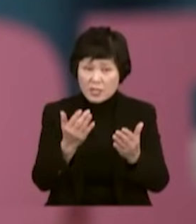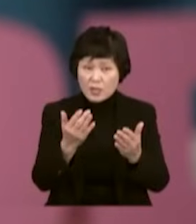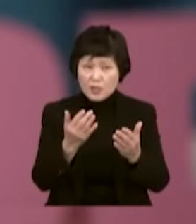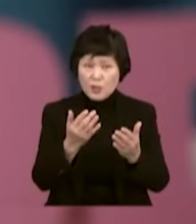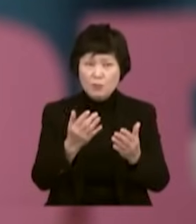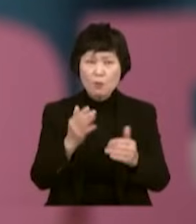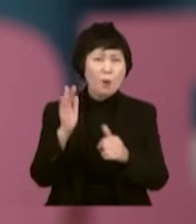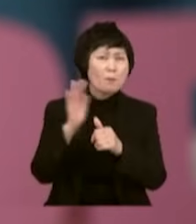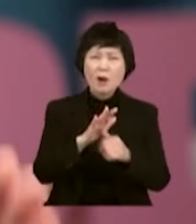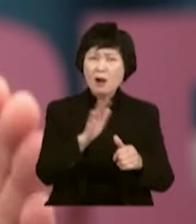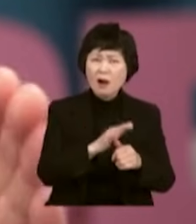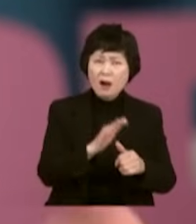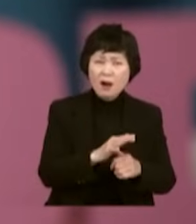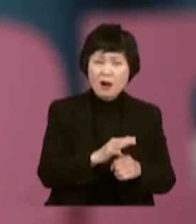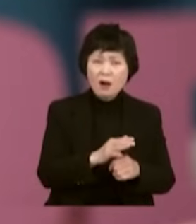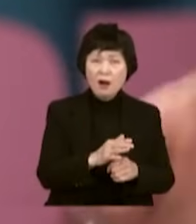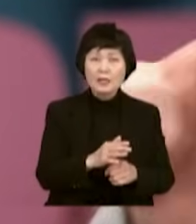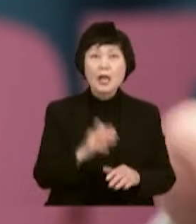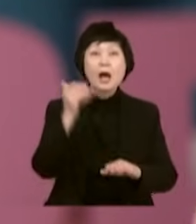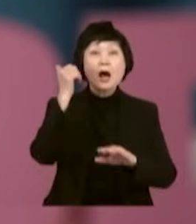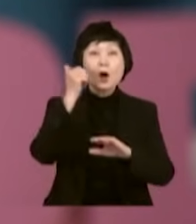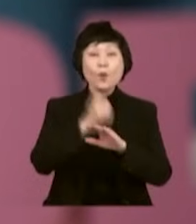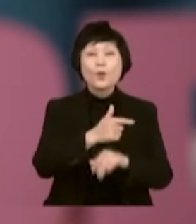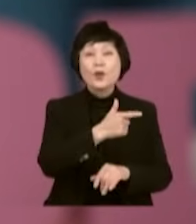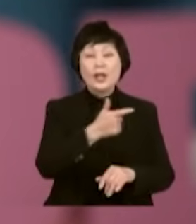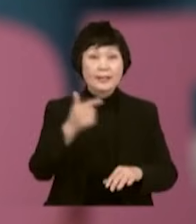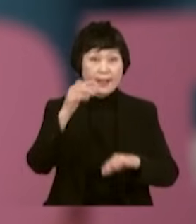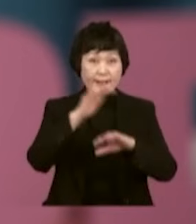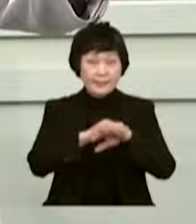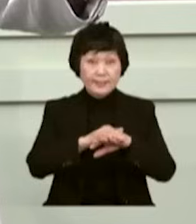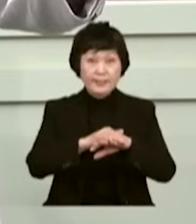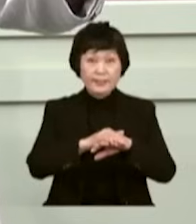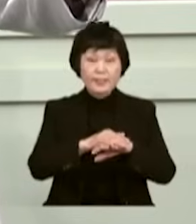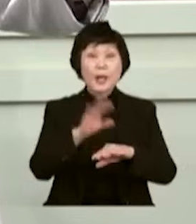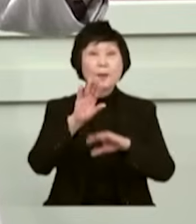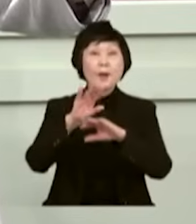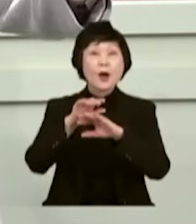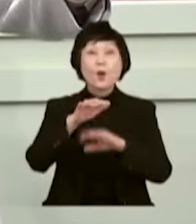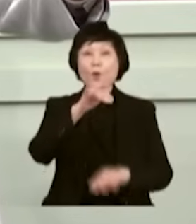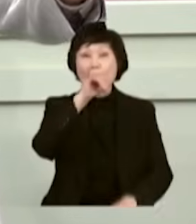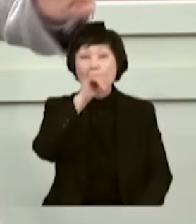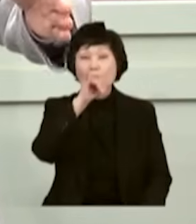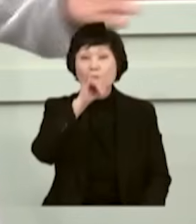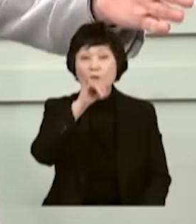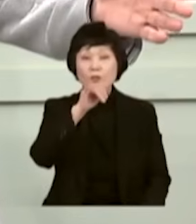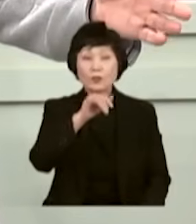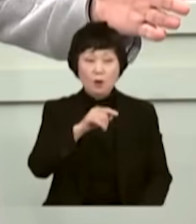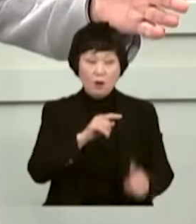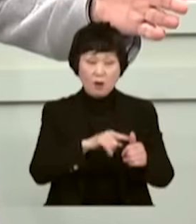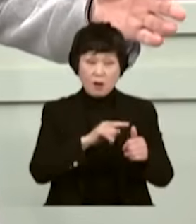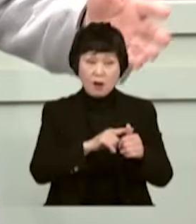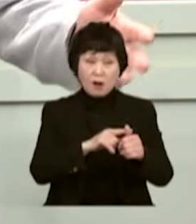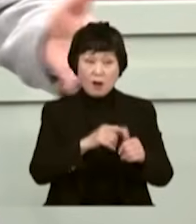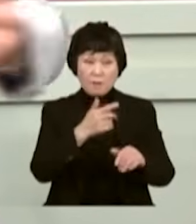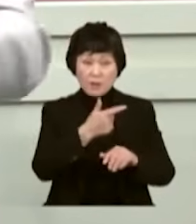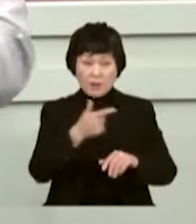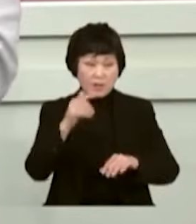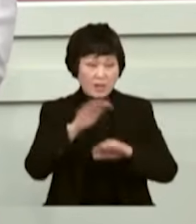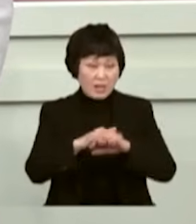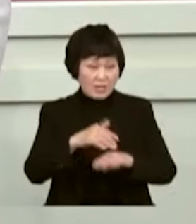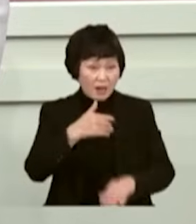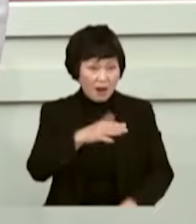되다가 나중에는 대전에 유선 방송이 됐대요. 그러니까 비참한 거지 자기는요. 거기 내려가니까.